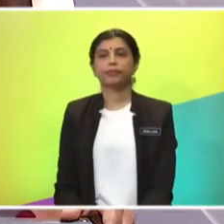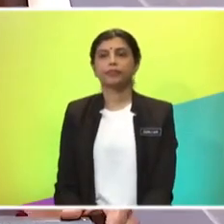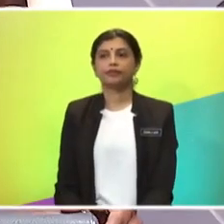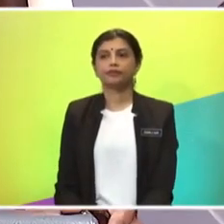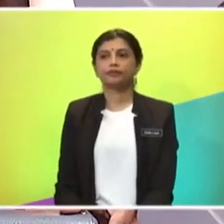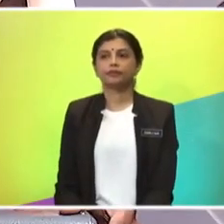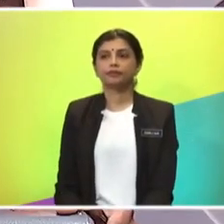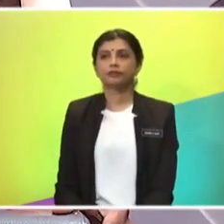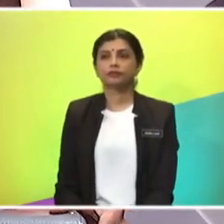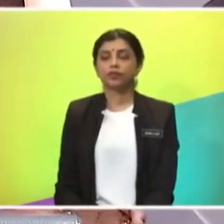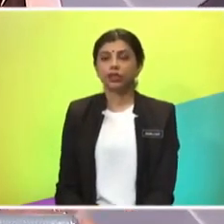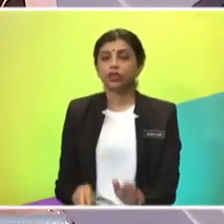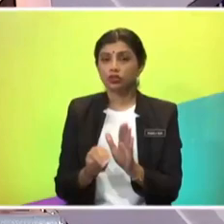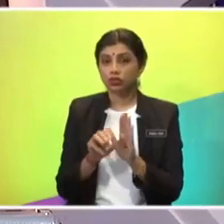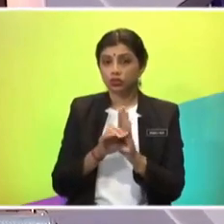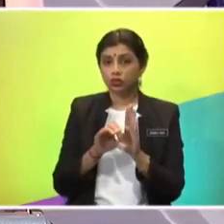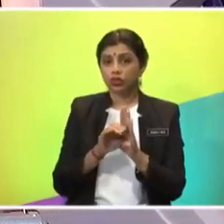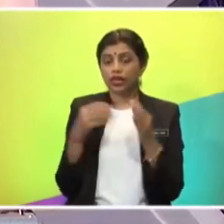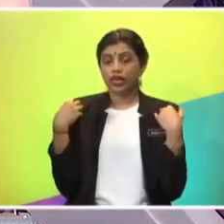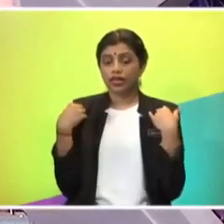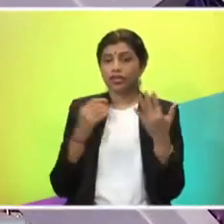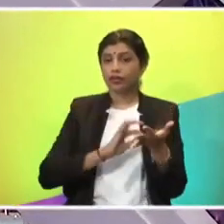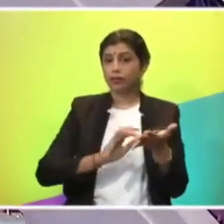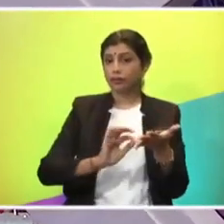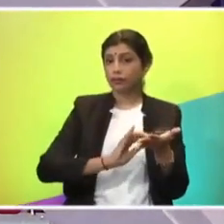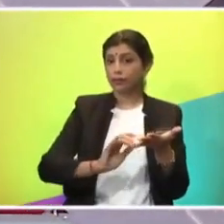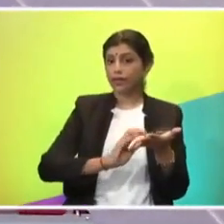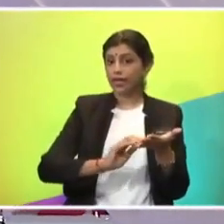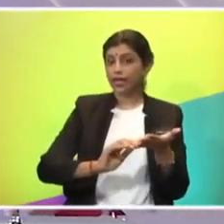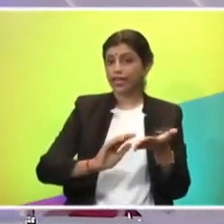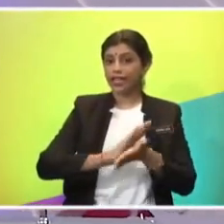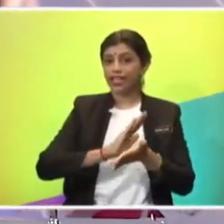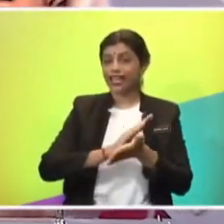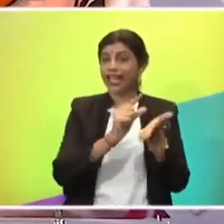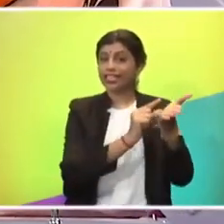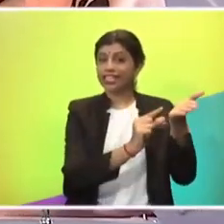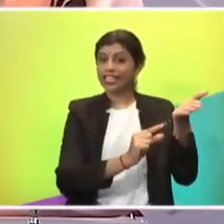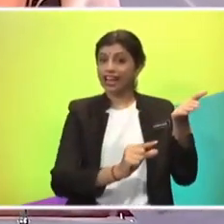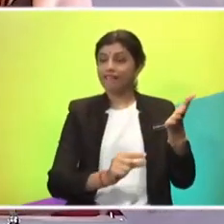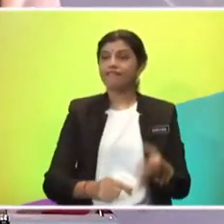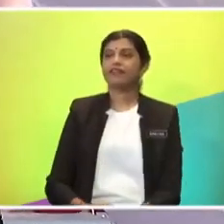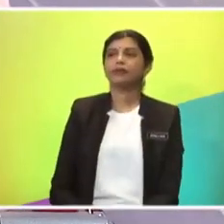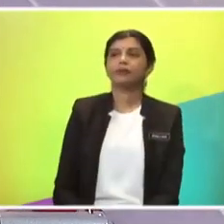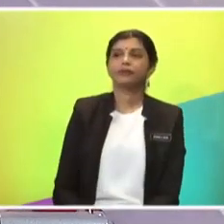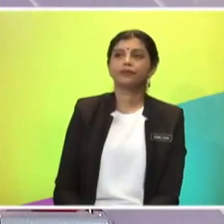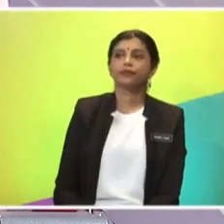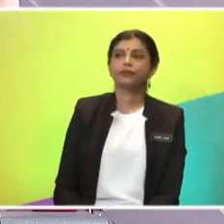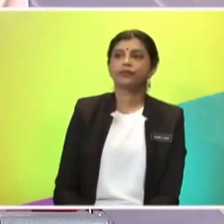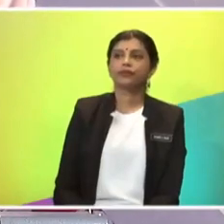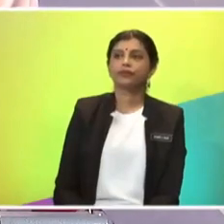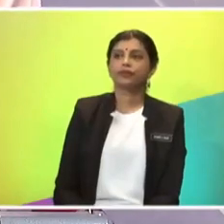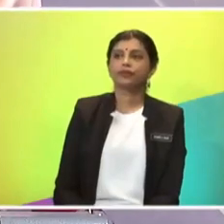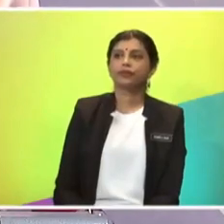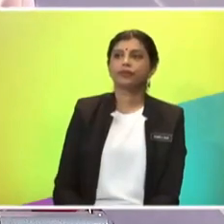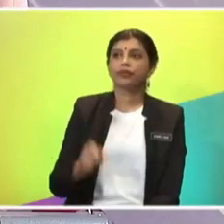yang ada di depan ni, mesin brain dan juga kertas kraft. Ada dekat depan situ digital.